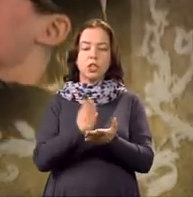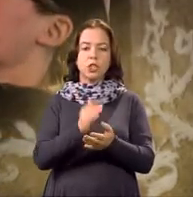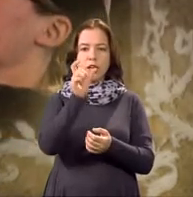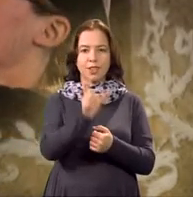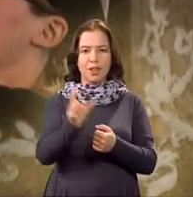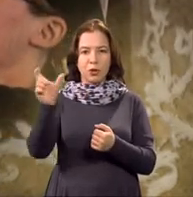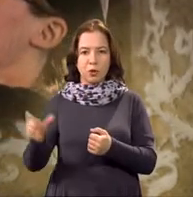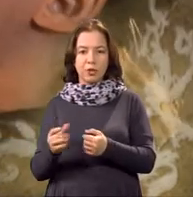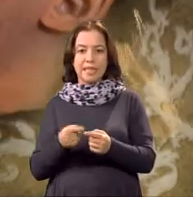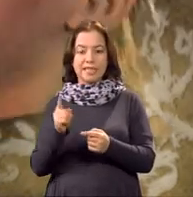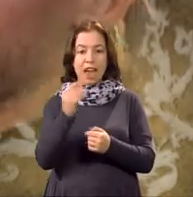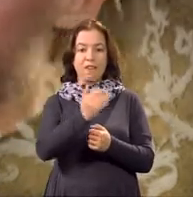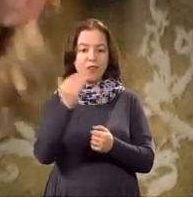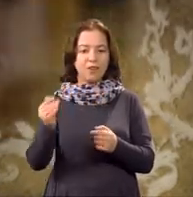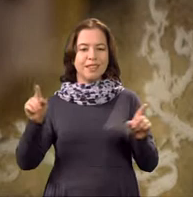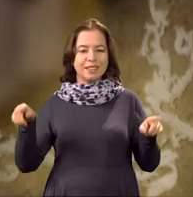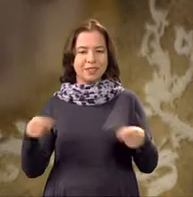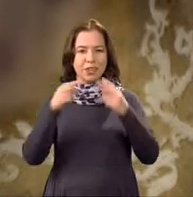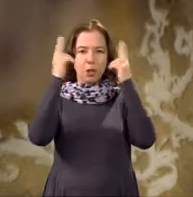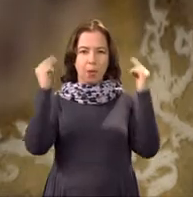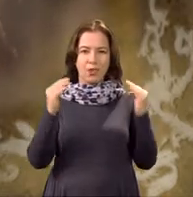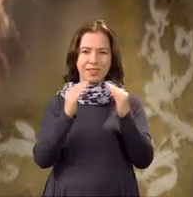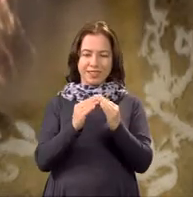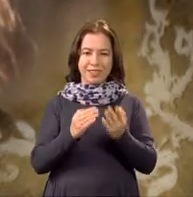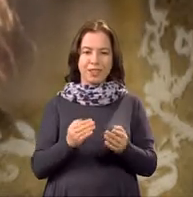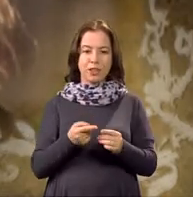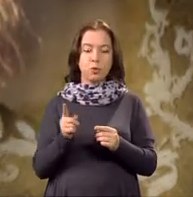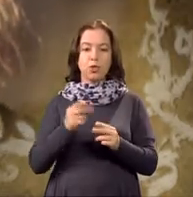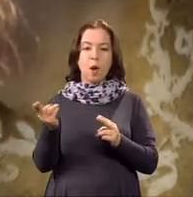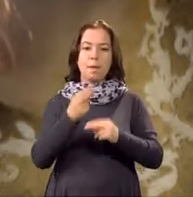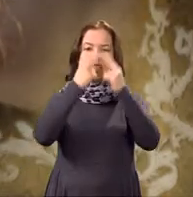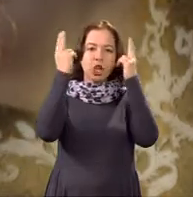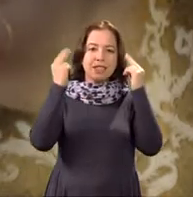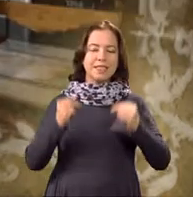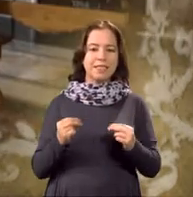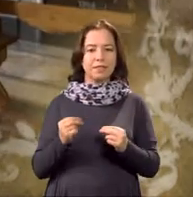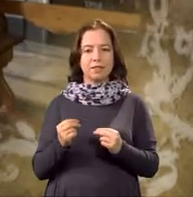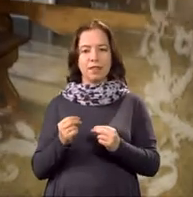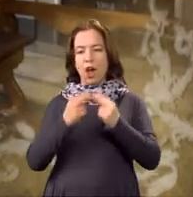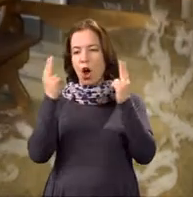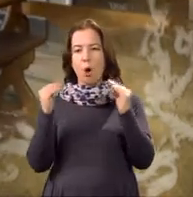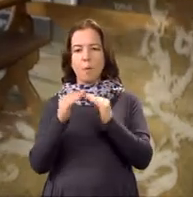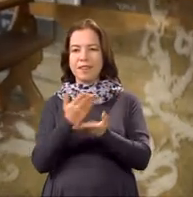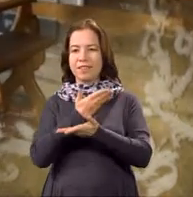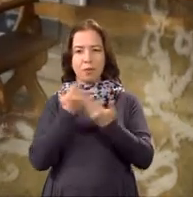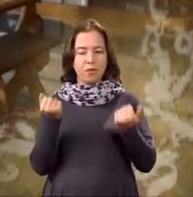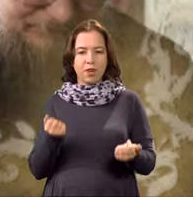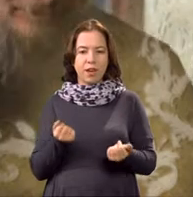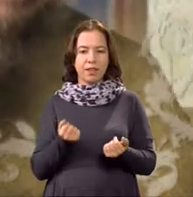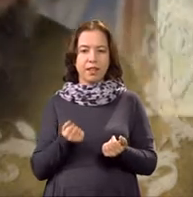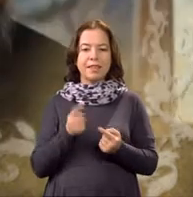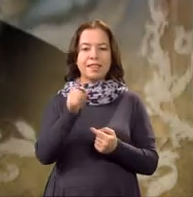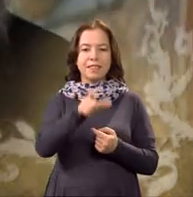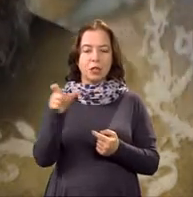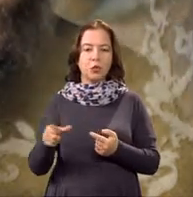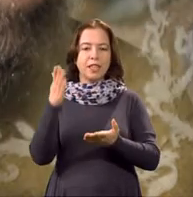люди. Це вони створюють монастир. Бо без ченців обителі не буває. Вони і